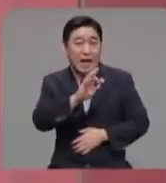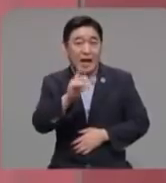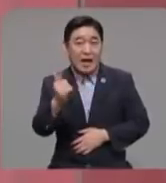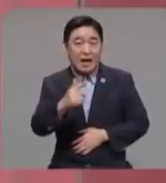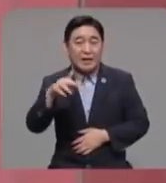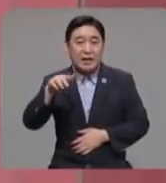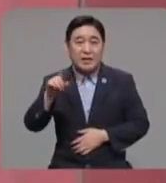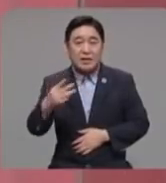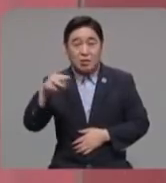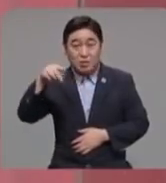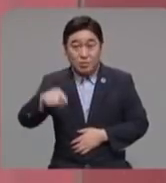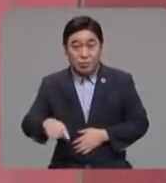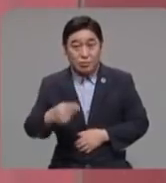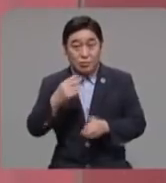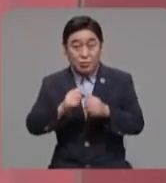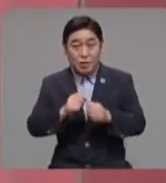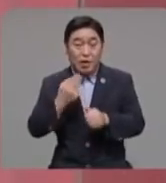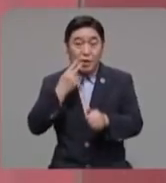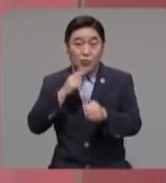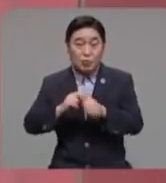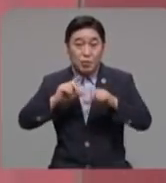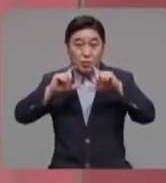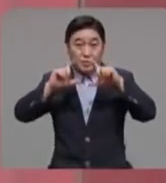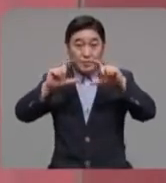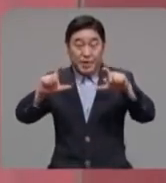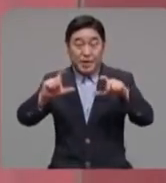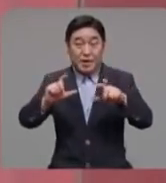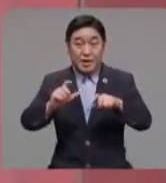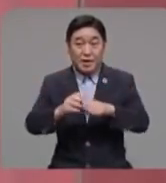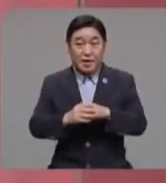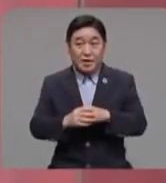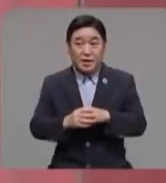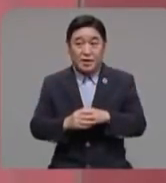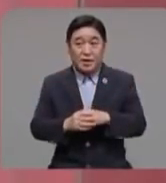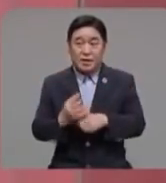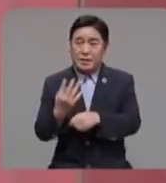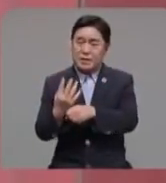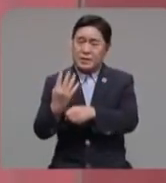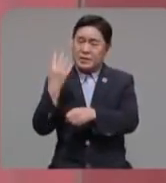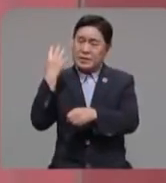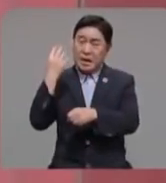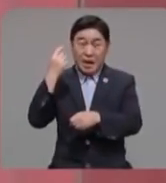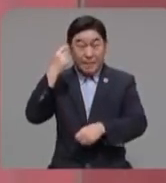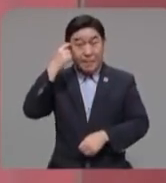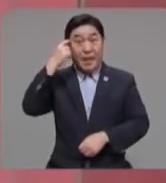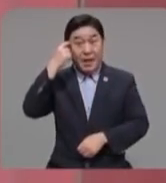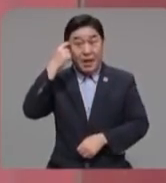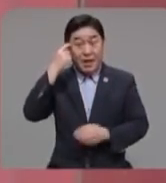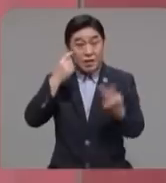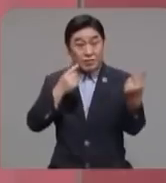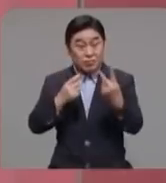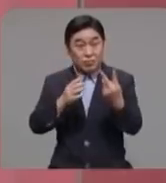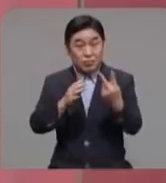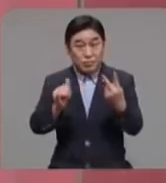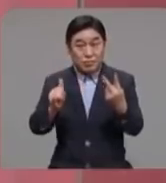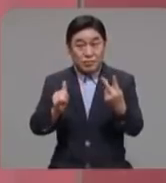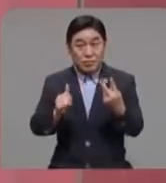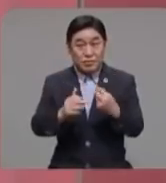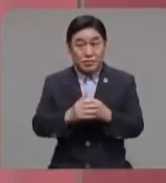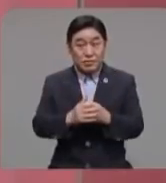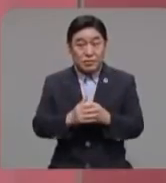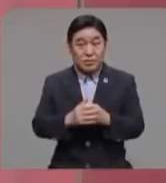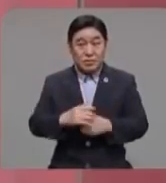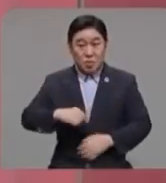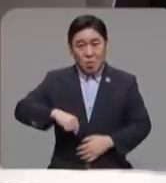안철수 후보가 대선 출마 선언을 한다고 합니다. 저는 4년 전에 악몽이 생각납니다. 여기 계신 두 분